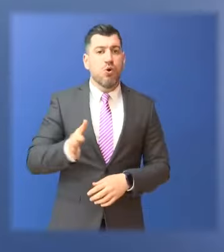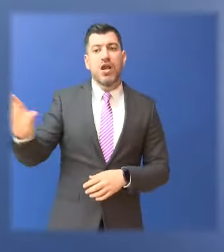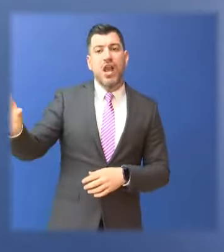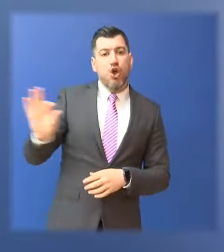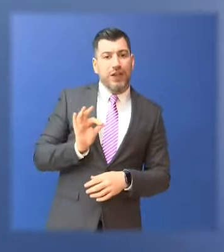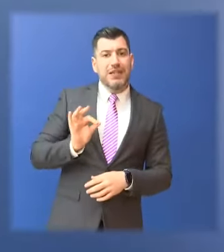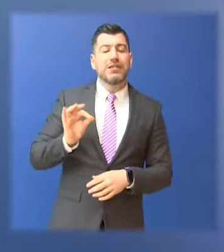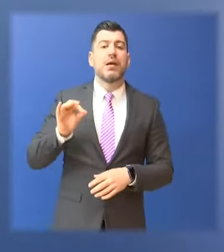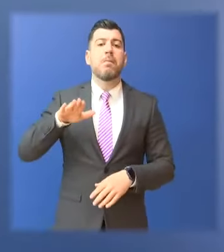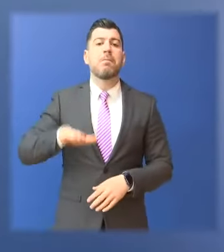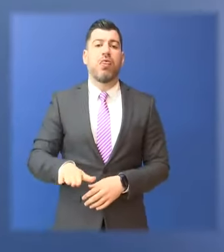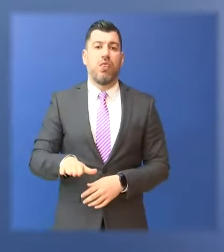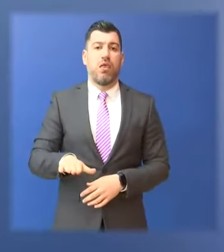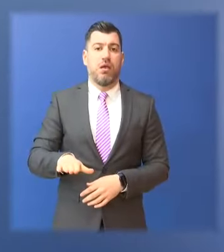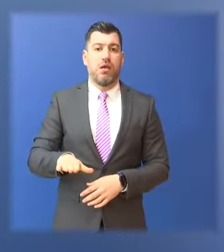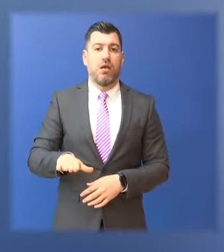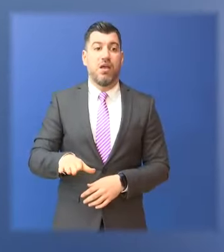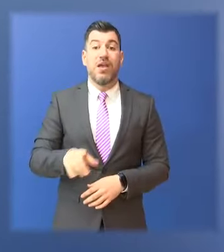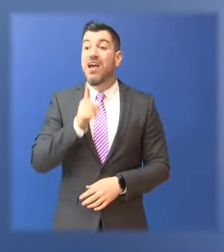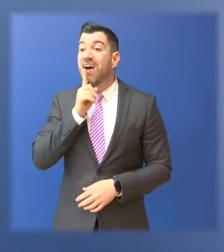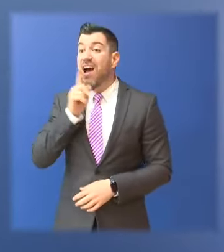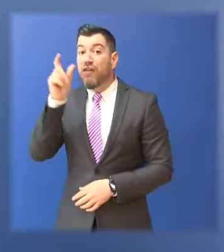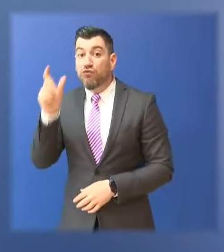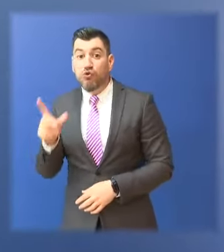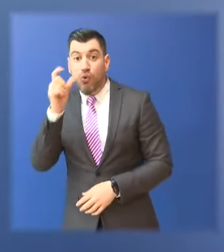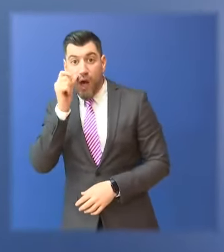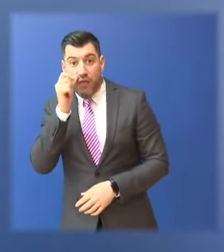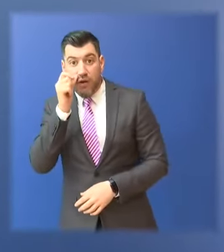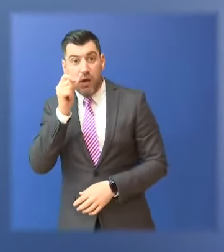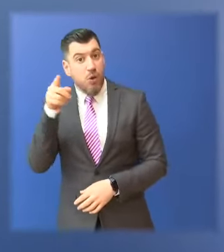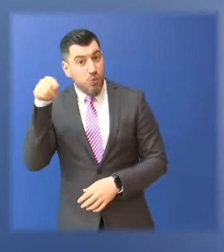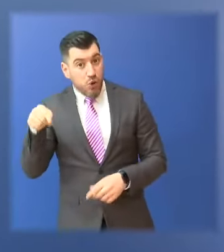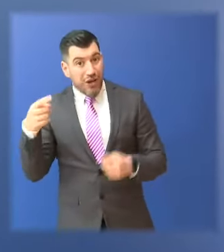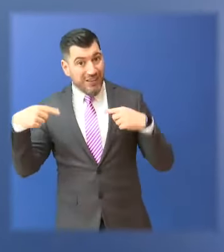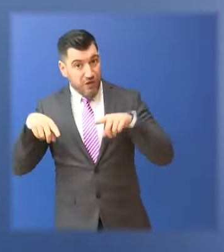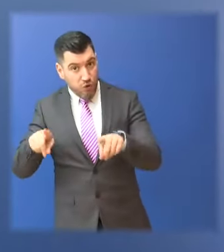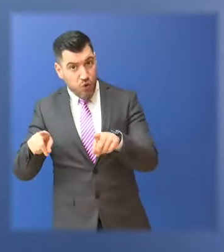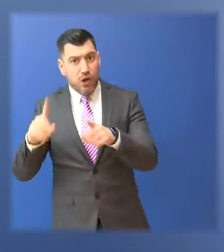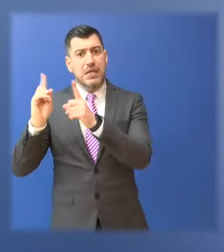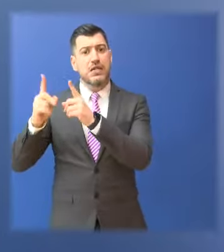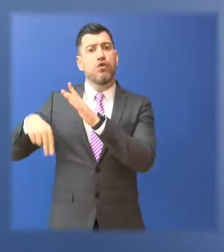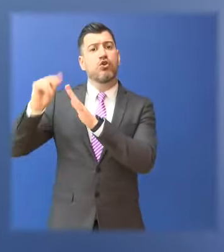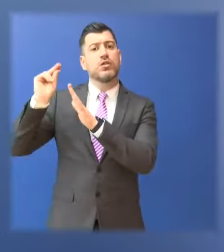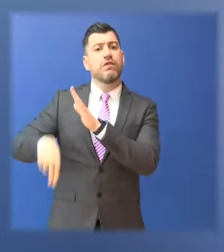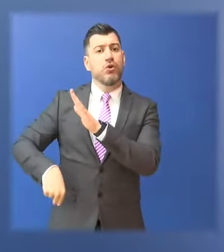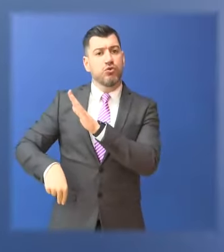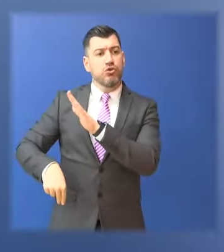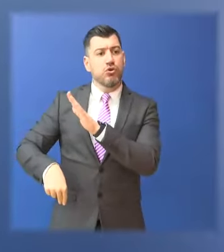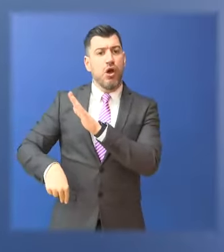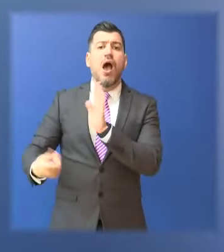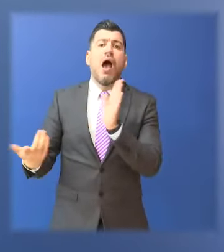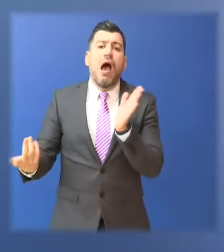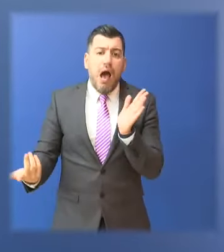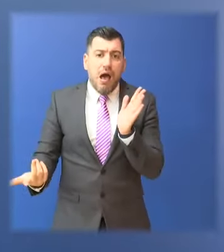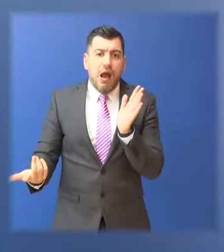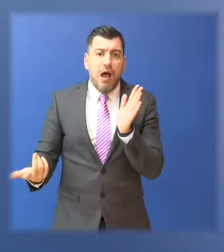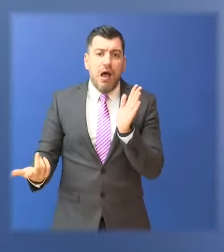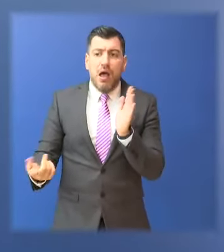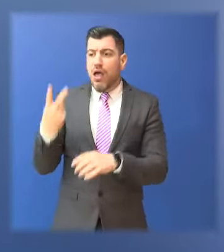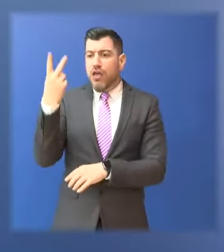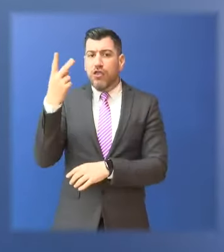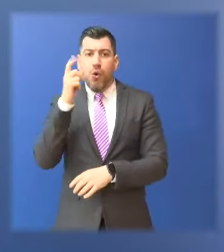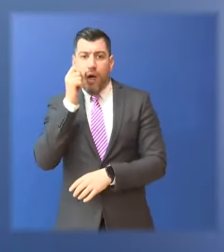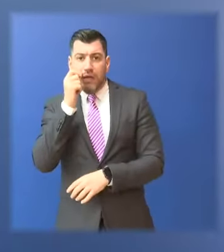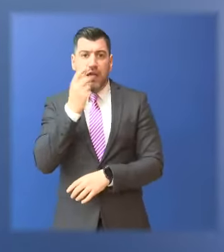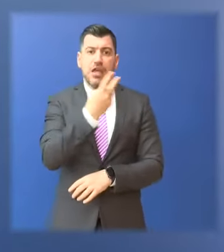Και ο ίδιος άντρας, η ίδια γυναίκα, μπορεί να συνάψει σύμφωνο συμβίωσης με βάση τον νόμο. Άρα, το ζευγάρι αυτό, δύο αντρών ή